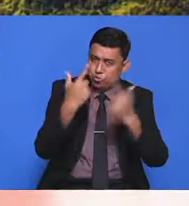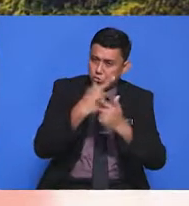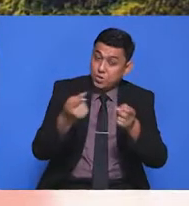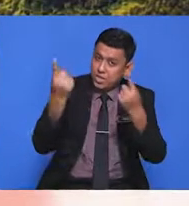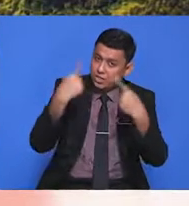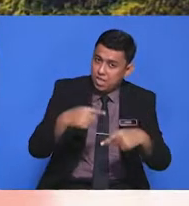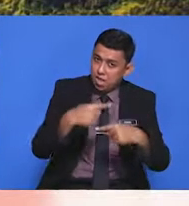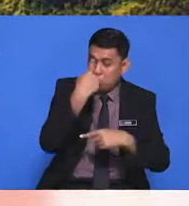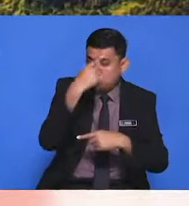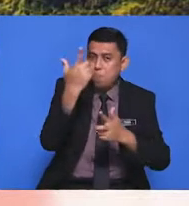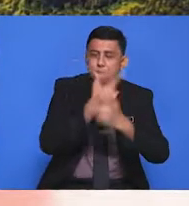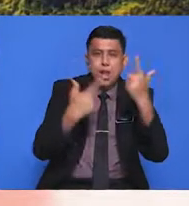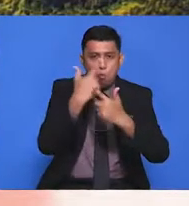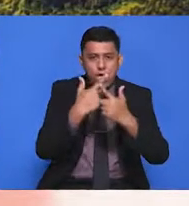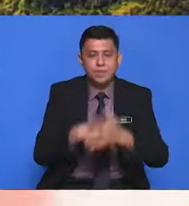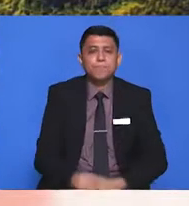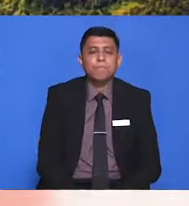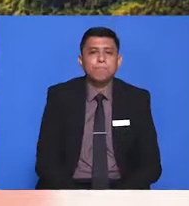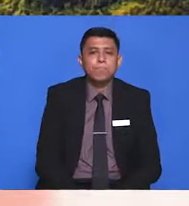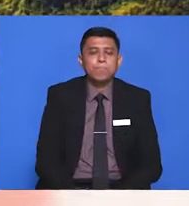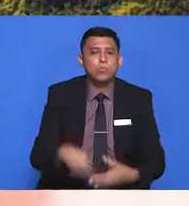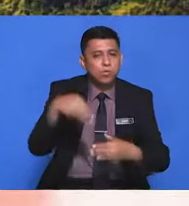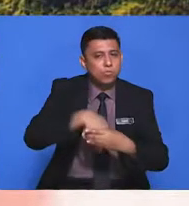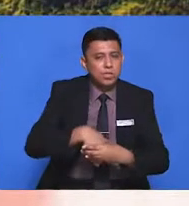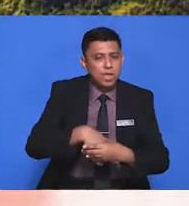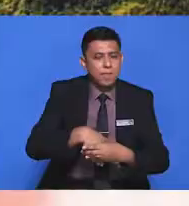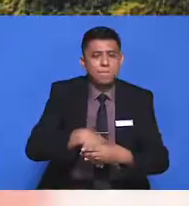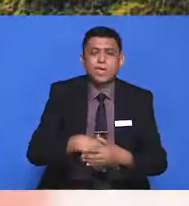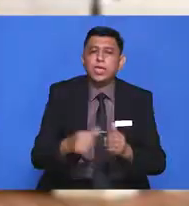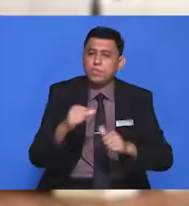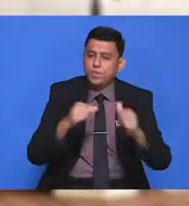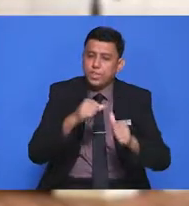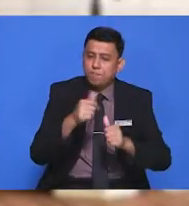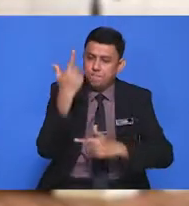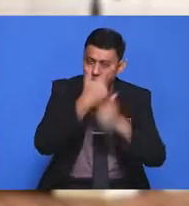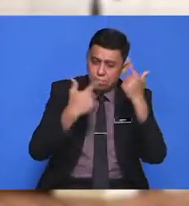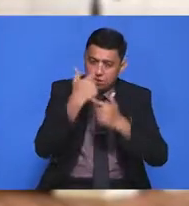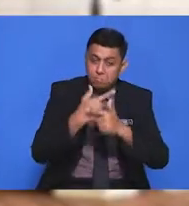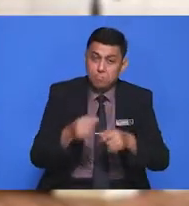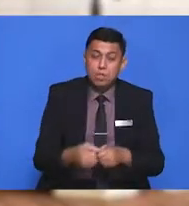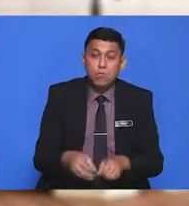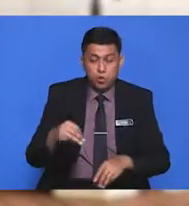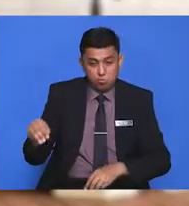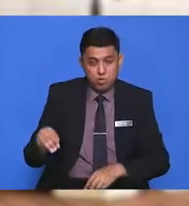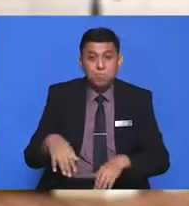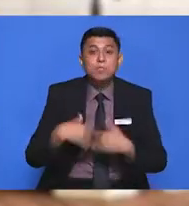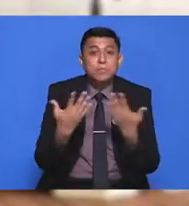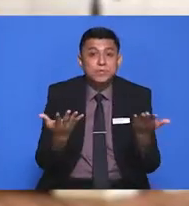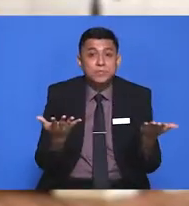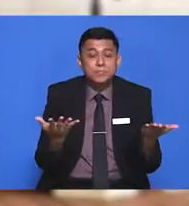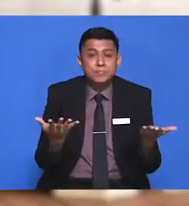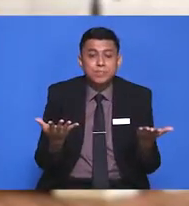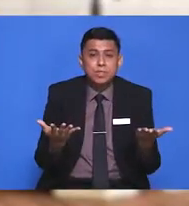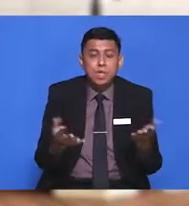kepada pendapatan negara Indonesia, iaitu dalam sektor pelancongan. Murid-murid, bagaimana keadaan anda sekarang? Adakah